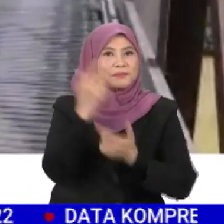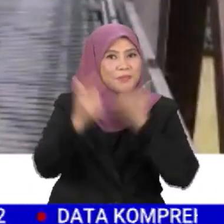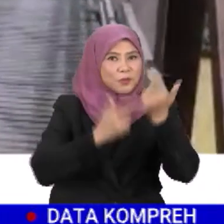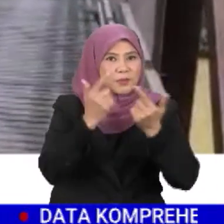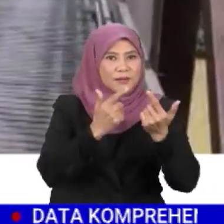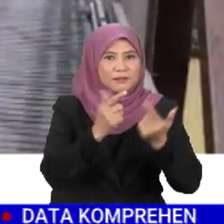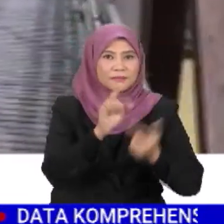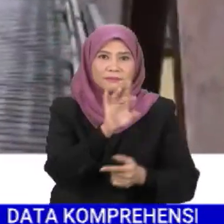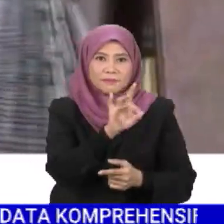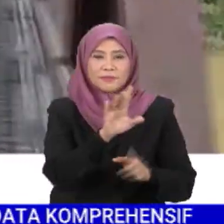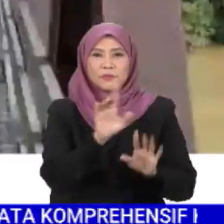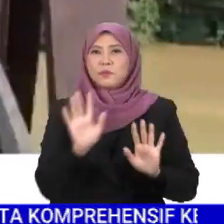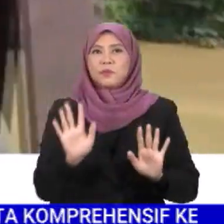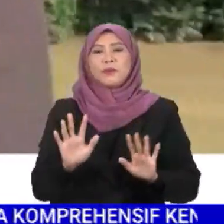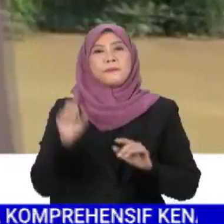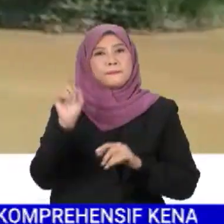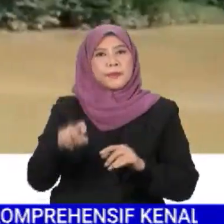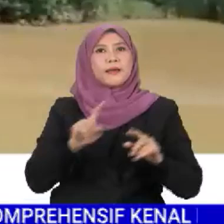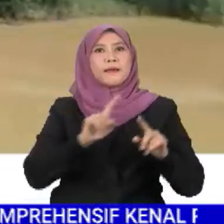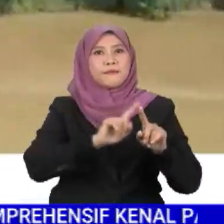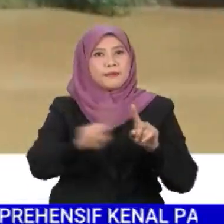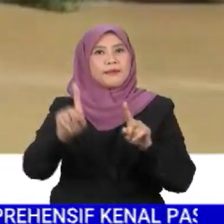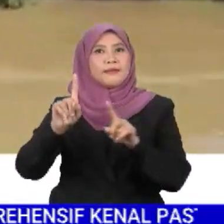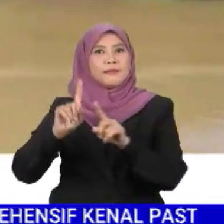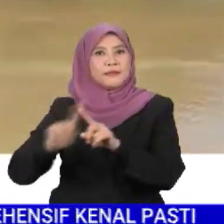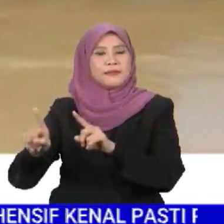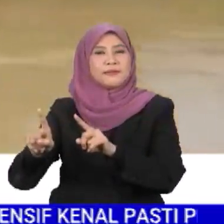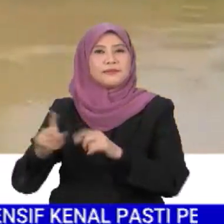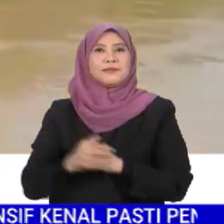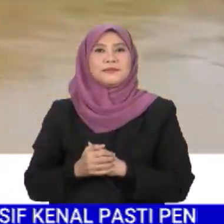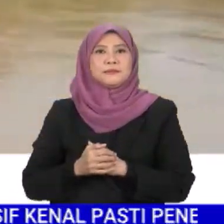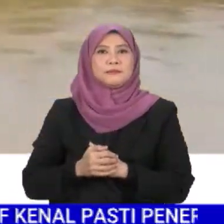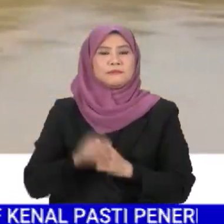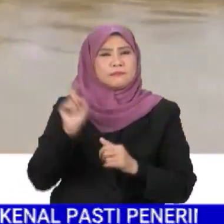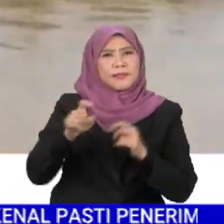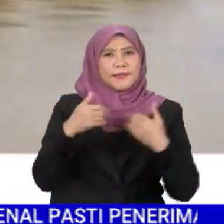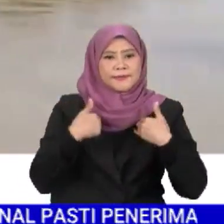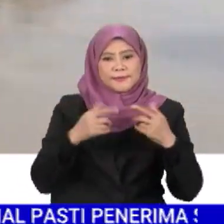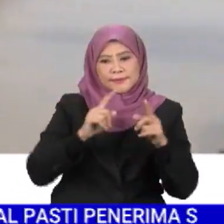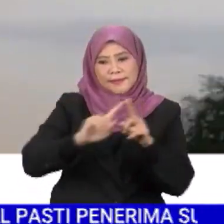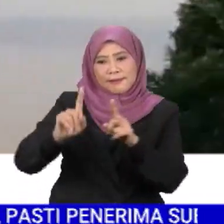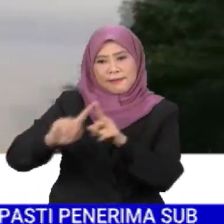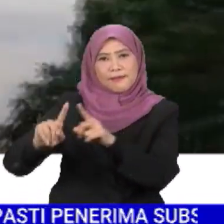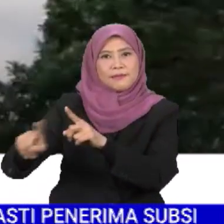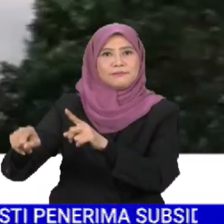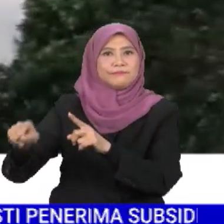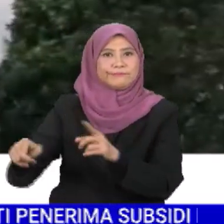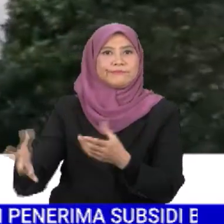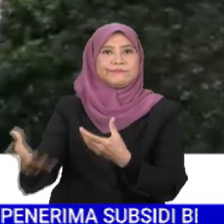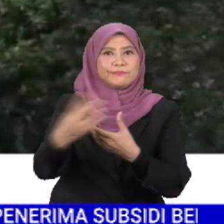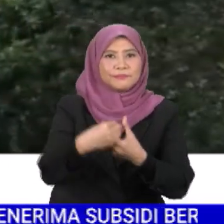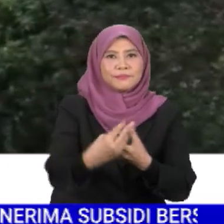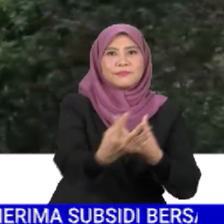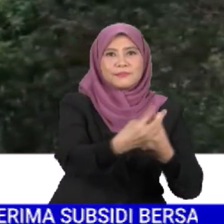kita. Kita kena ada, orang putih cakap, diversify dan